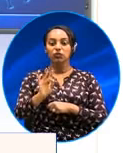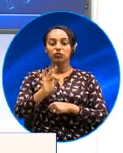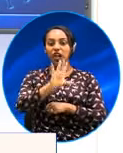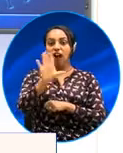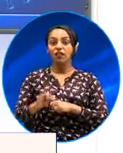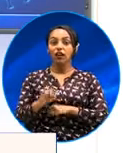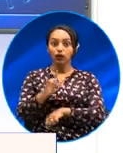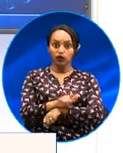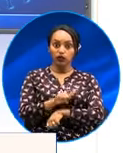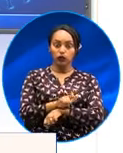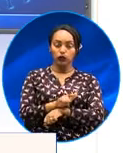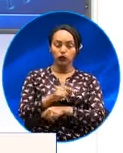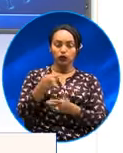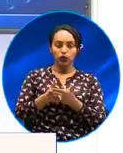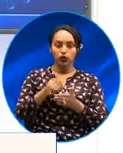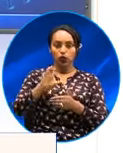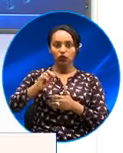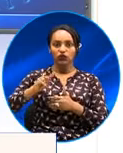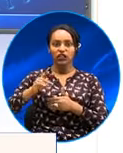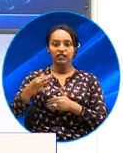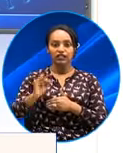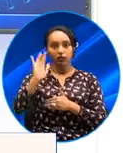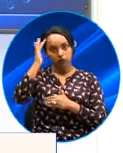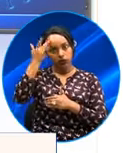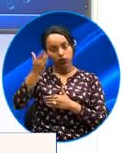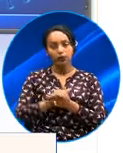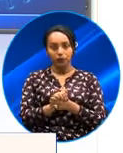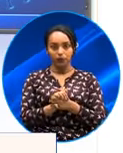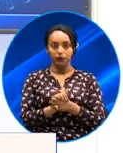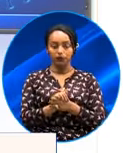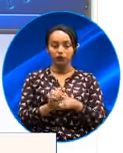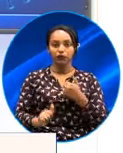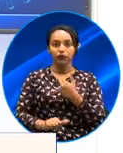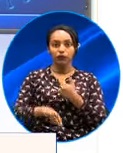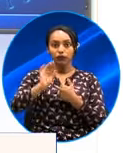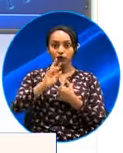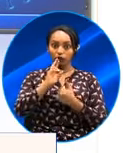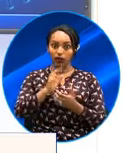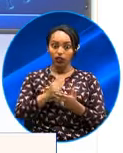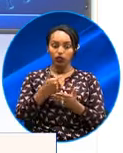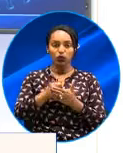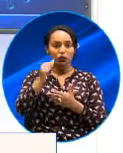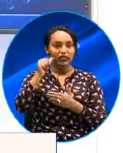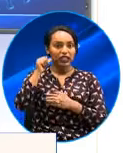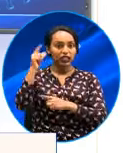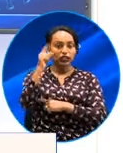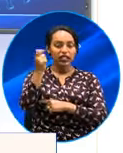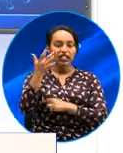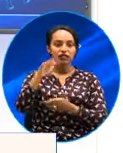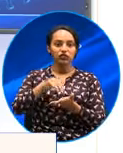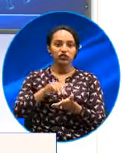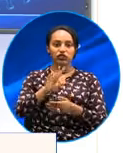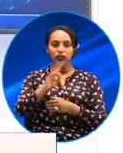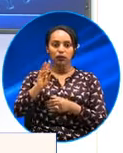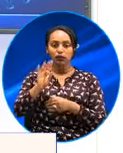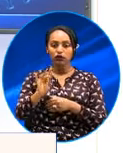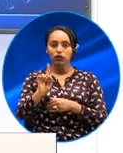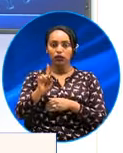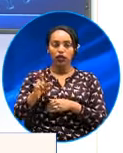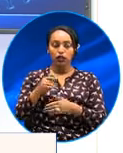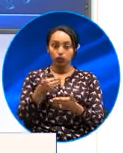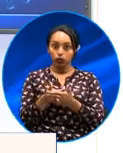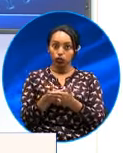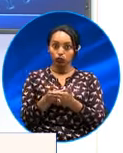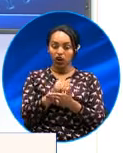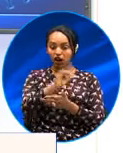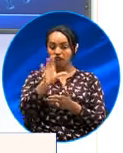545808 አፍሪካውያን ዜጎች በዚሁ በኮቪድ-19 ኮሮና ቫይረስ ወረርሽኝ የተገኘባቸው ናቸው። በትላንትናው ዕለት 15781